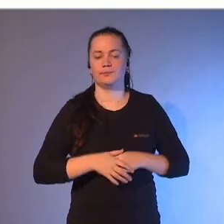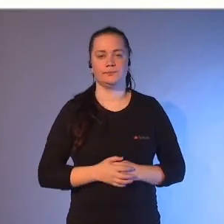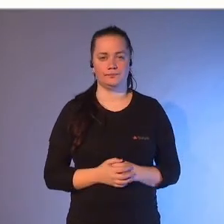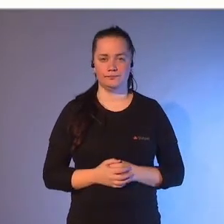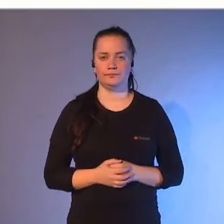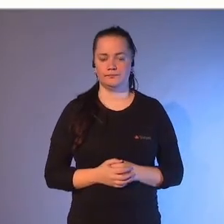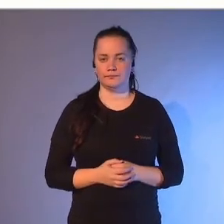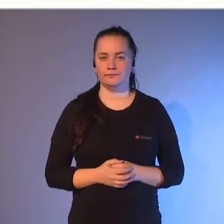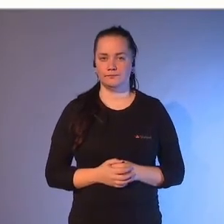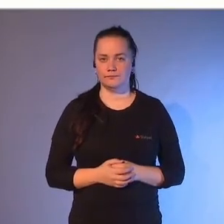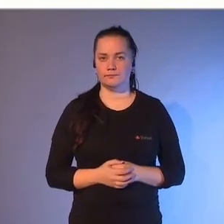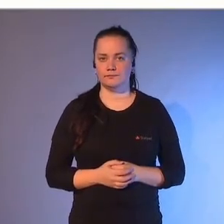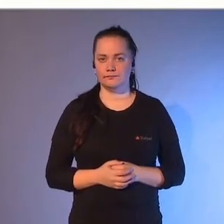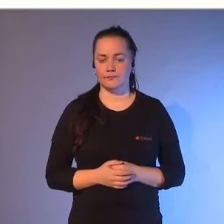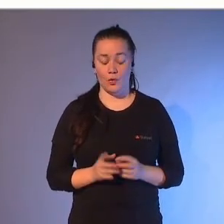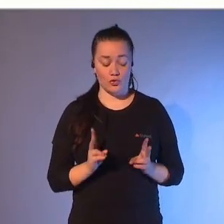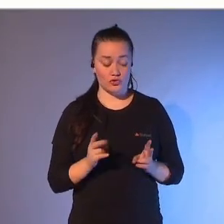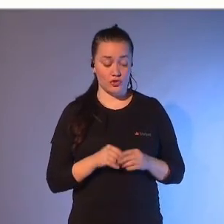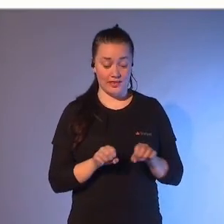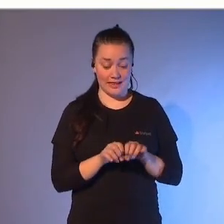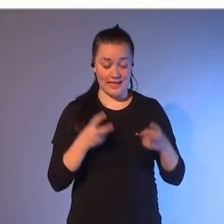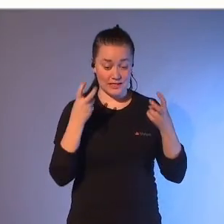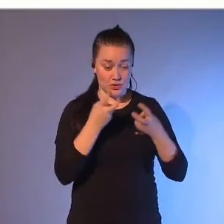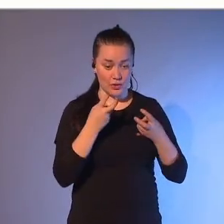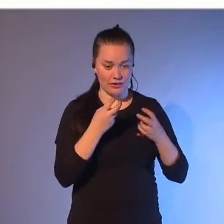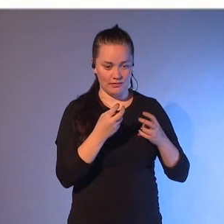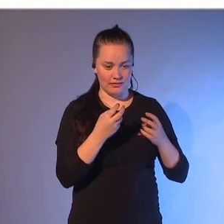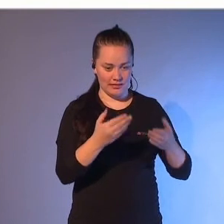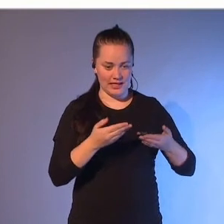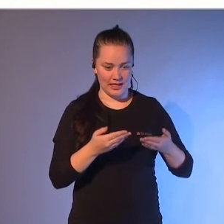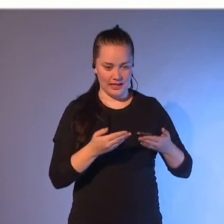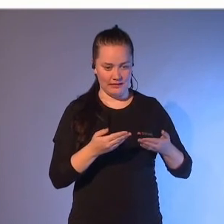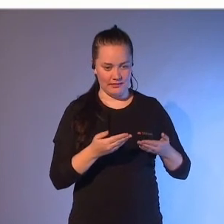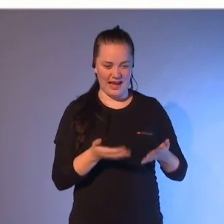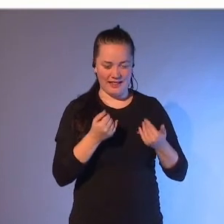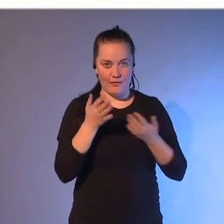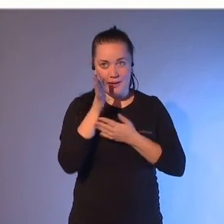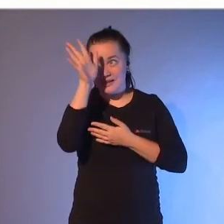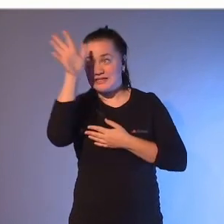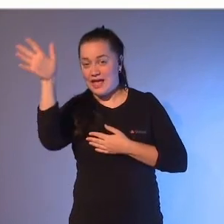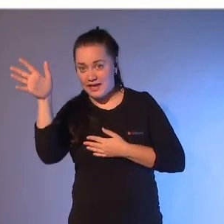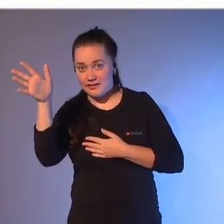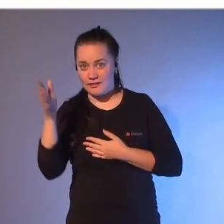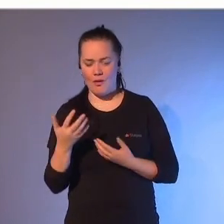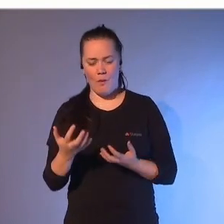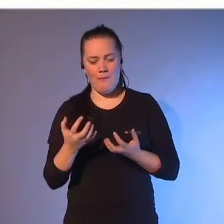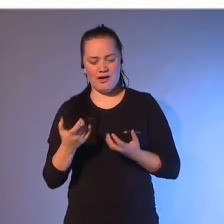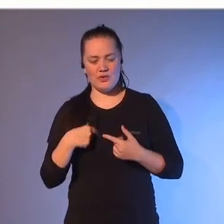Det også sånn at nettsøk har en tendens til å gi økt distraherbarhet og manglende